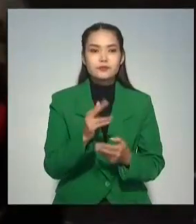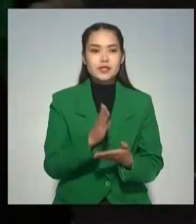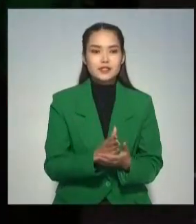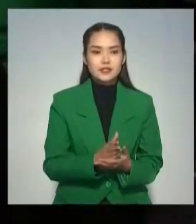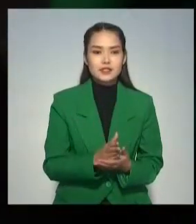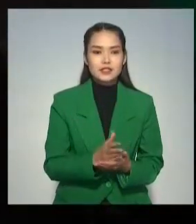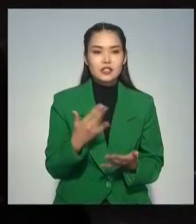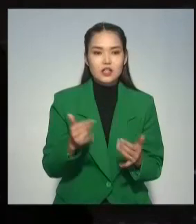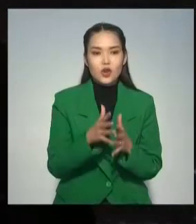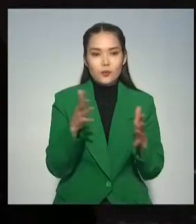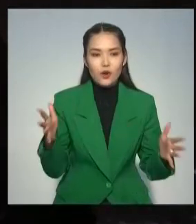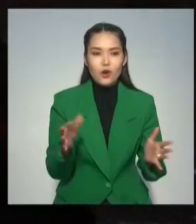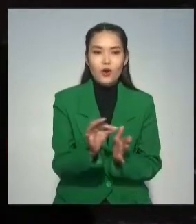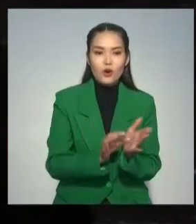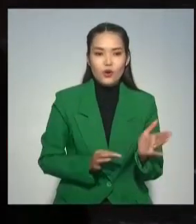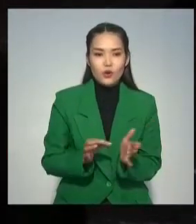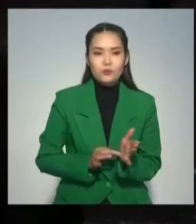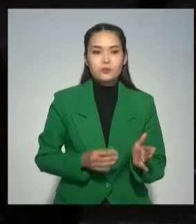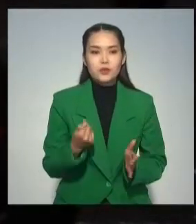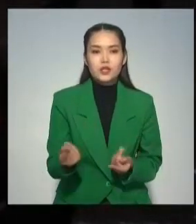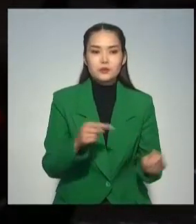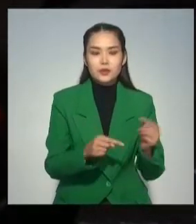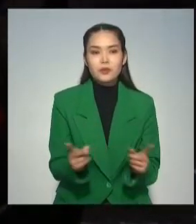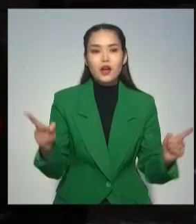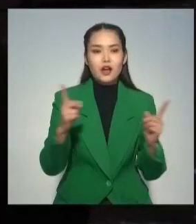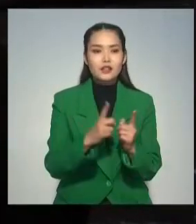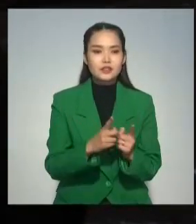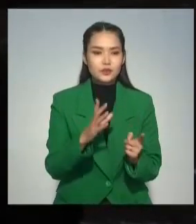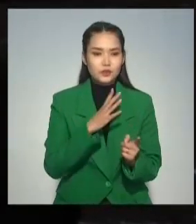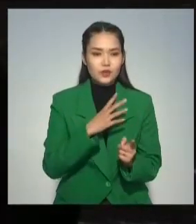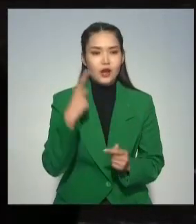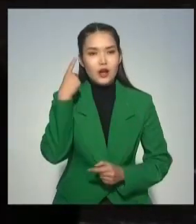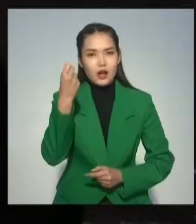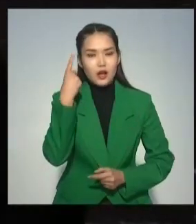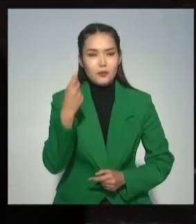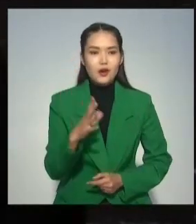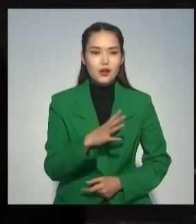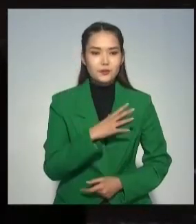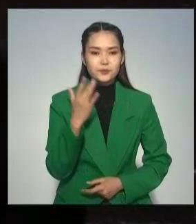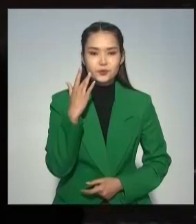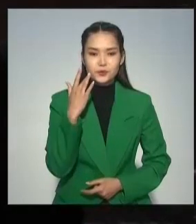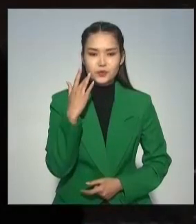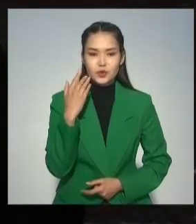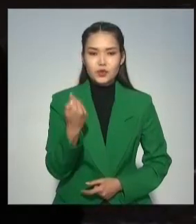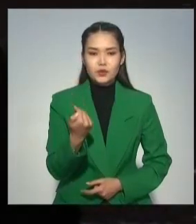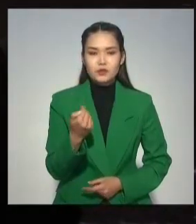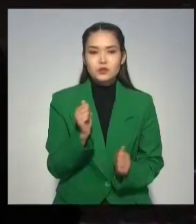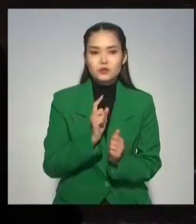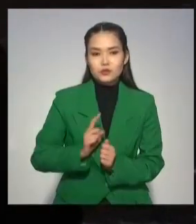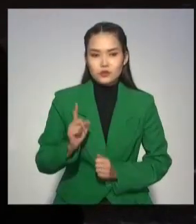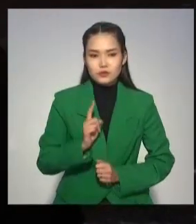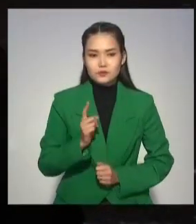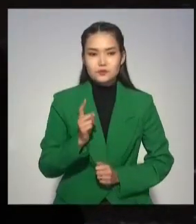сағындық, және де басында қорықтық. Сосын папамен сөйлесіп, хабарласып тұрғаннан кейін уже кішкене